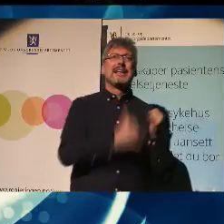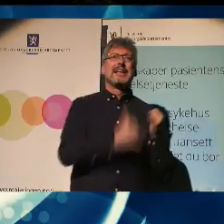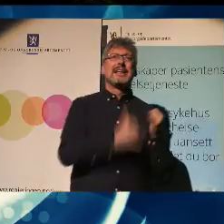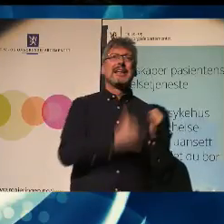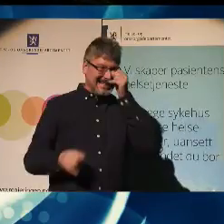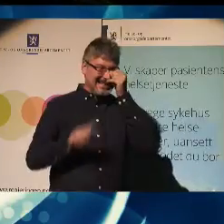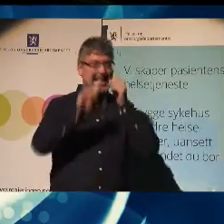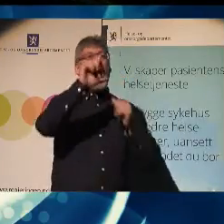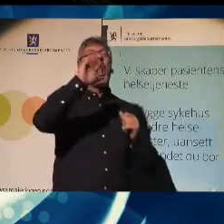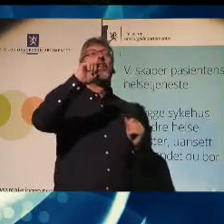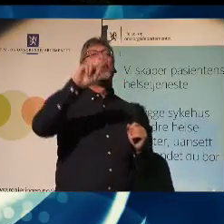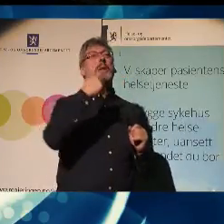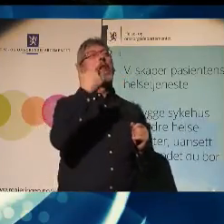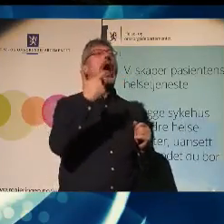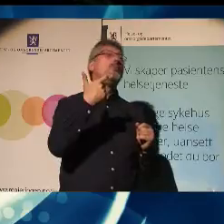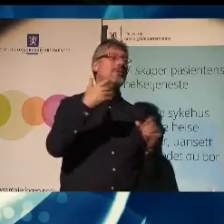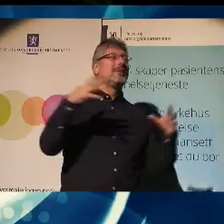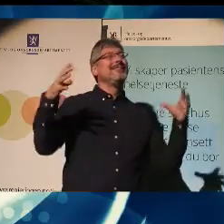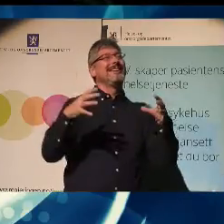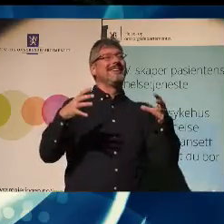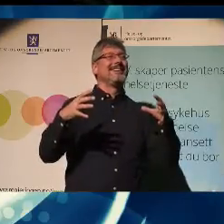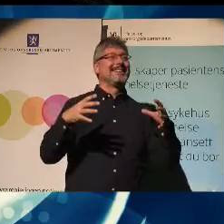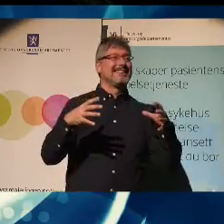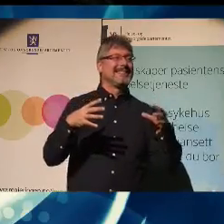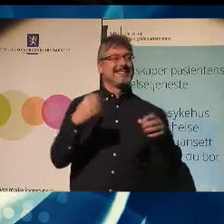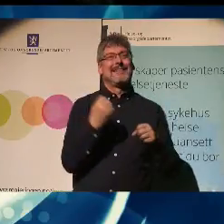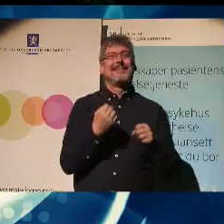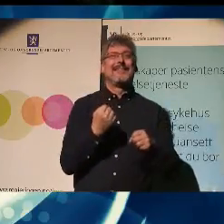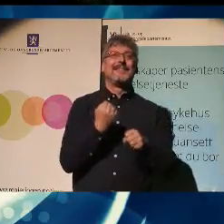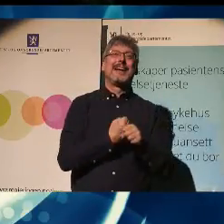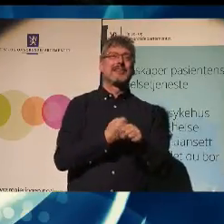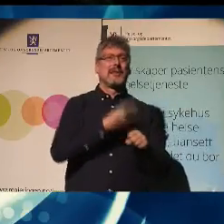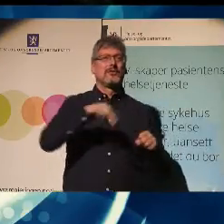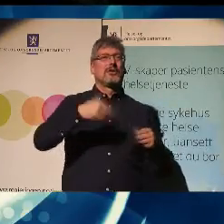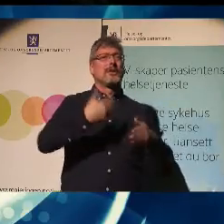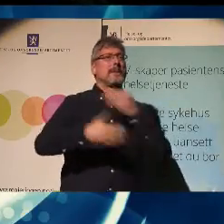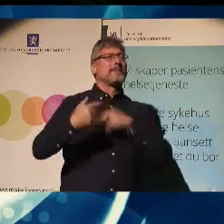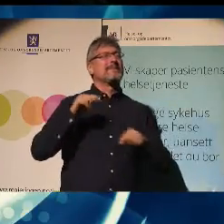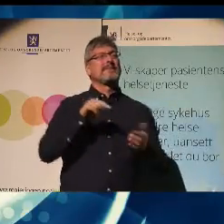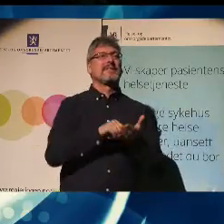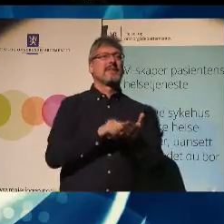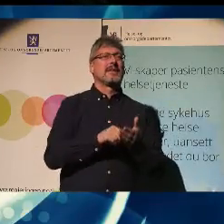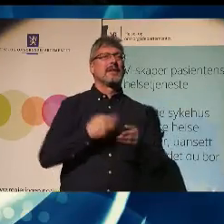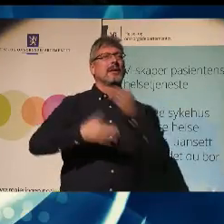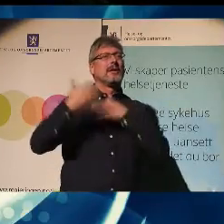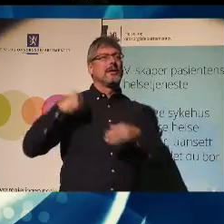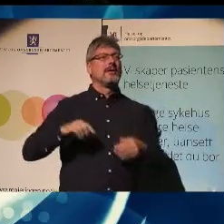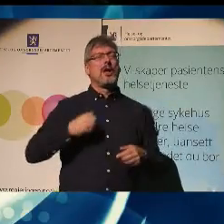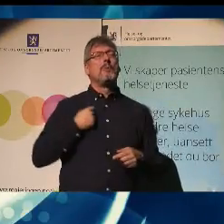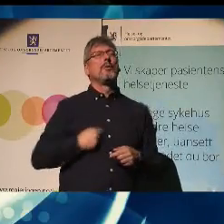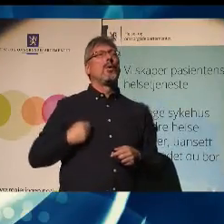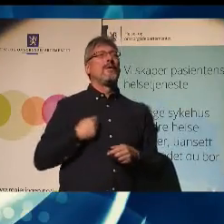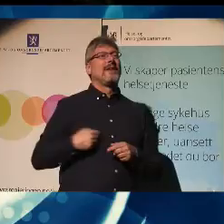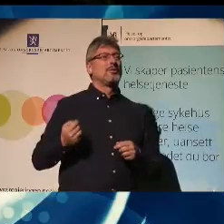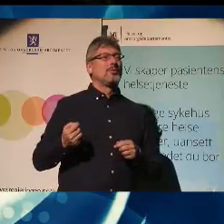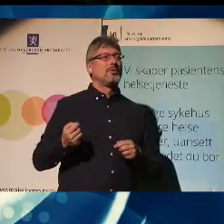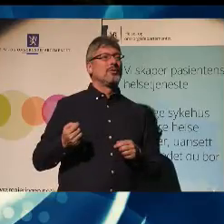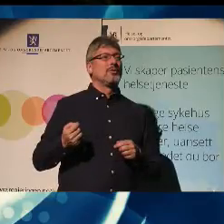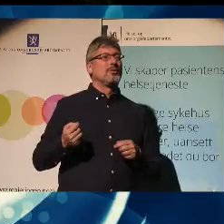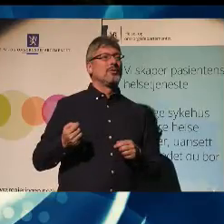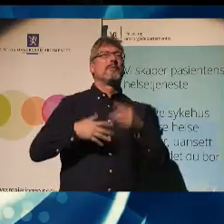laugsvesenet i det norske samfunnet. Det ingen steder hvor de tradisjonelle profesjonslaugene fortsatt har så stor